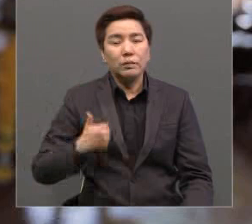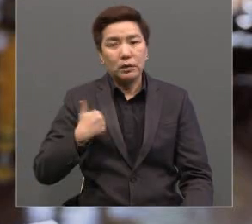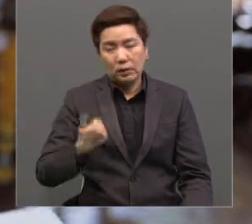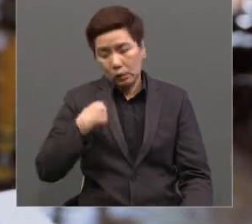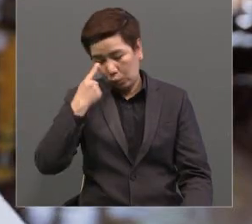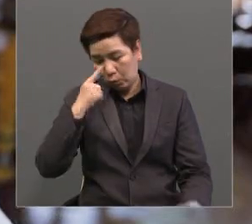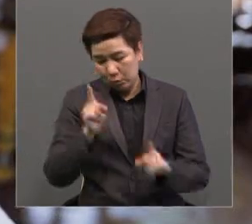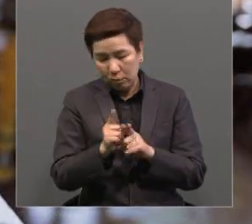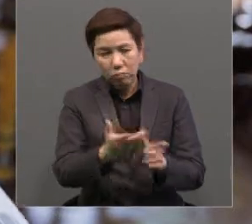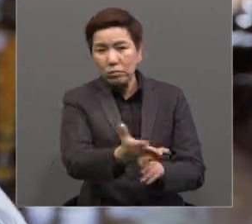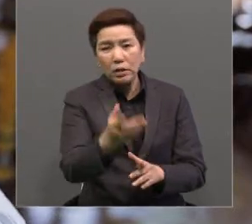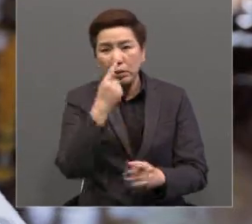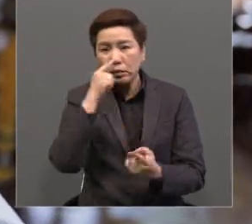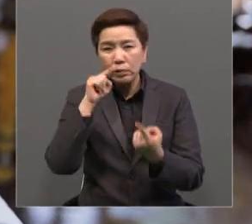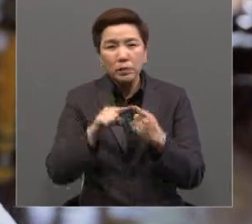นะครับ